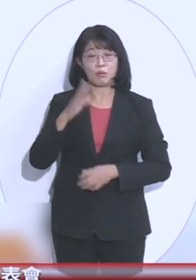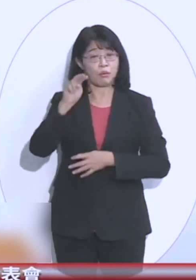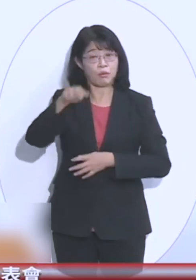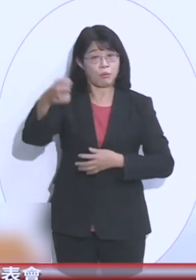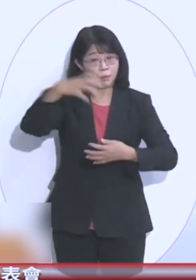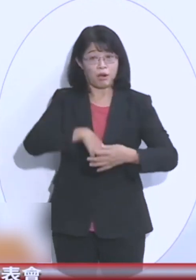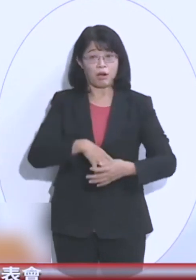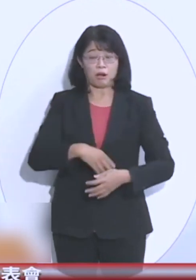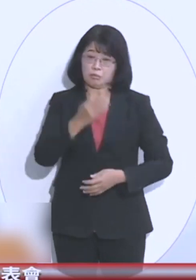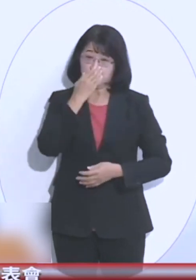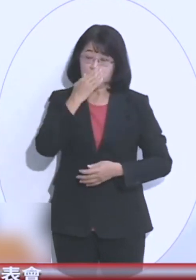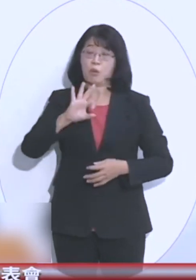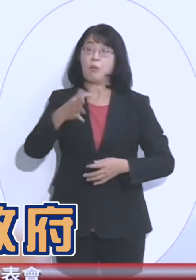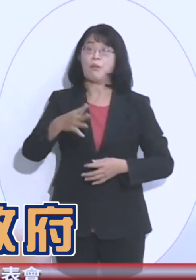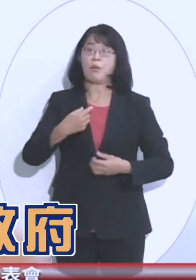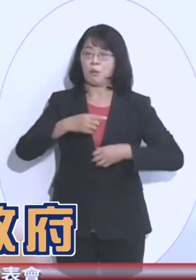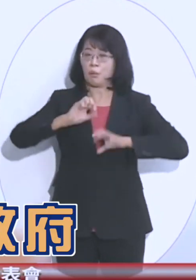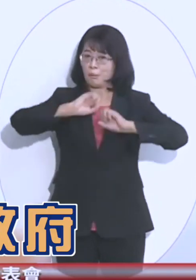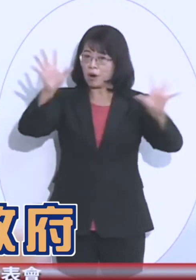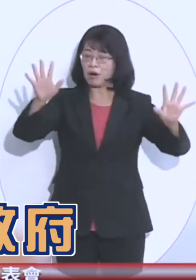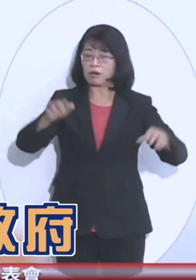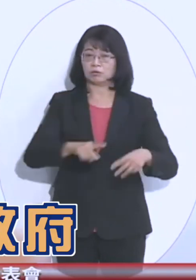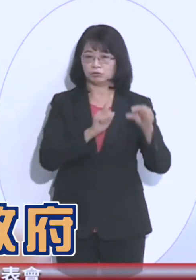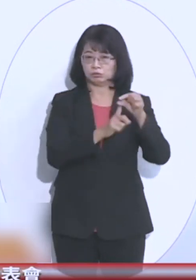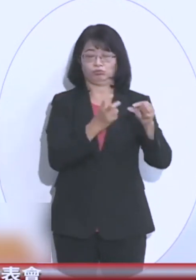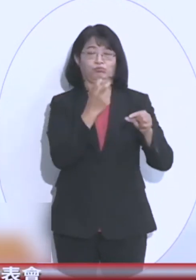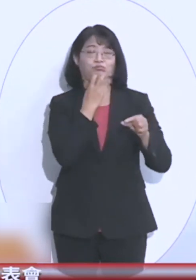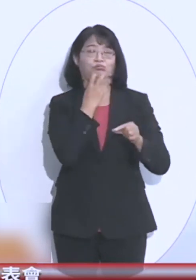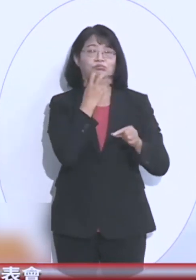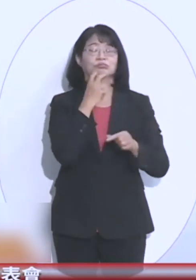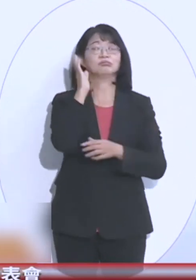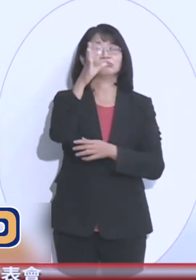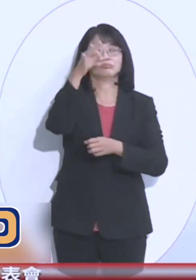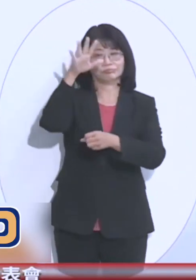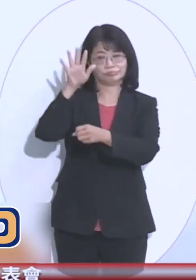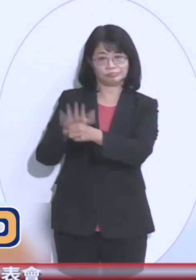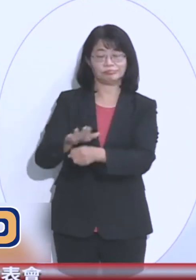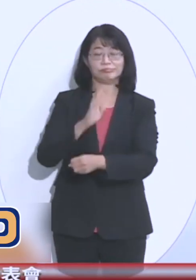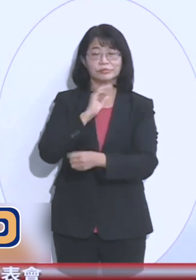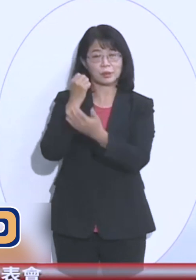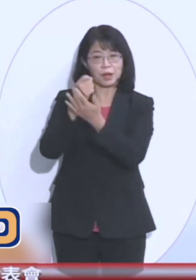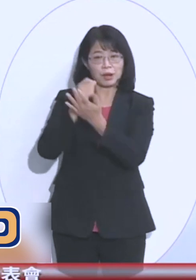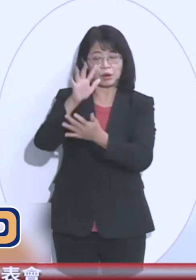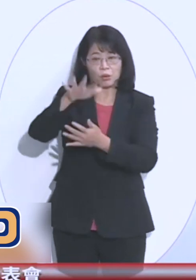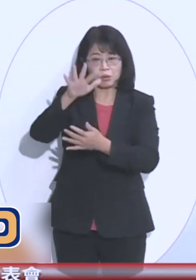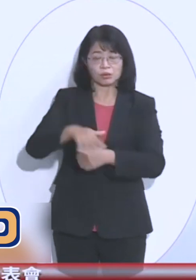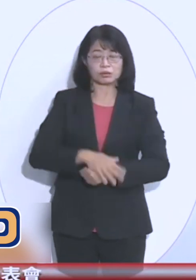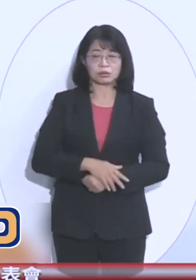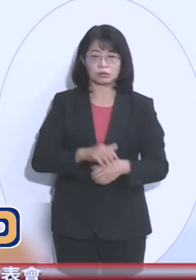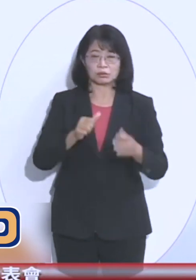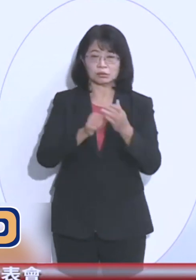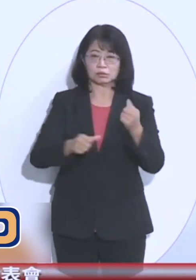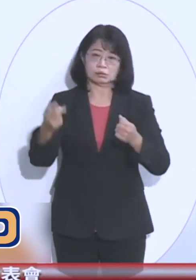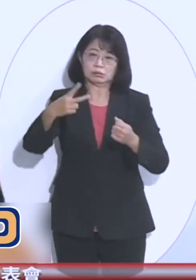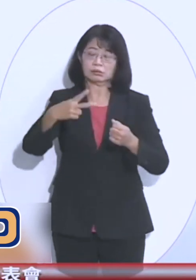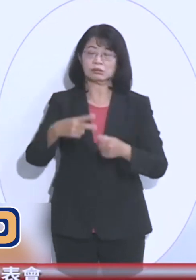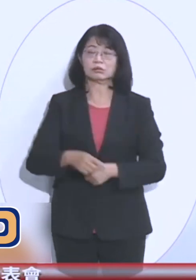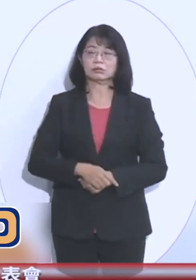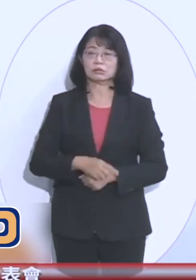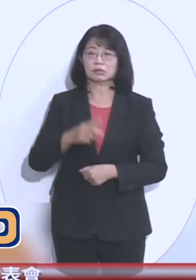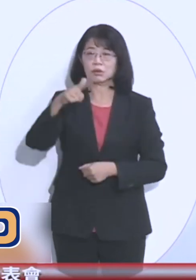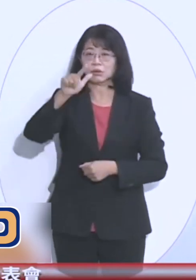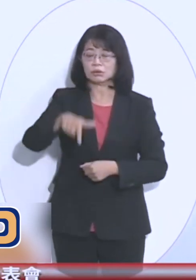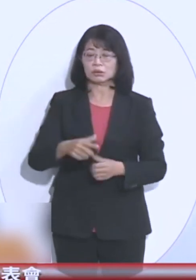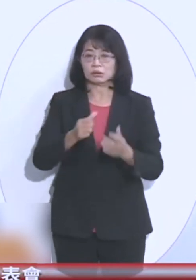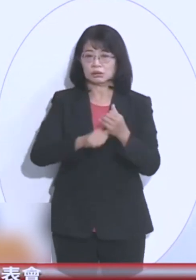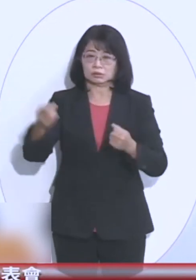敢扛了，为什么？我拢会宣布，这条是中央政府补助你的，每个月5000，第二梯6000，第三梯